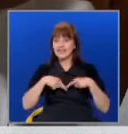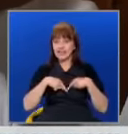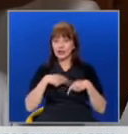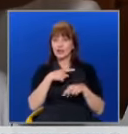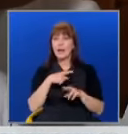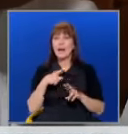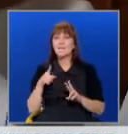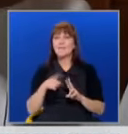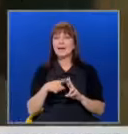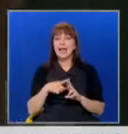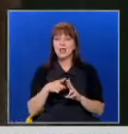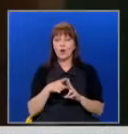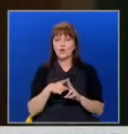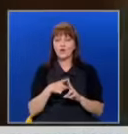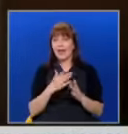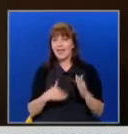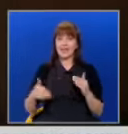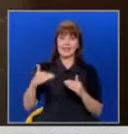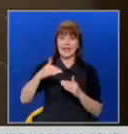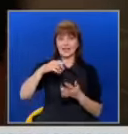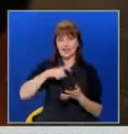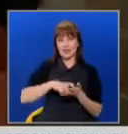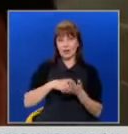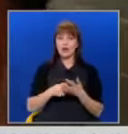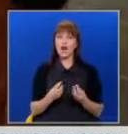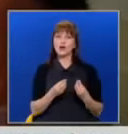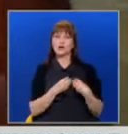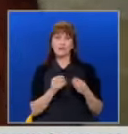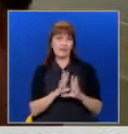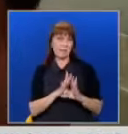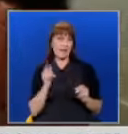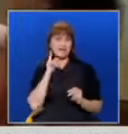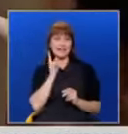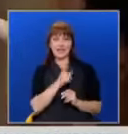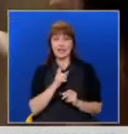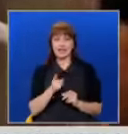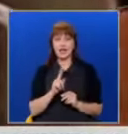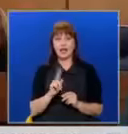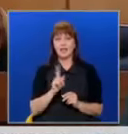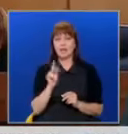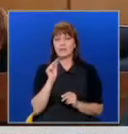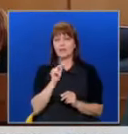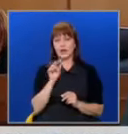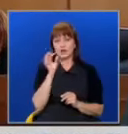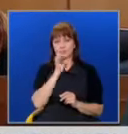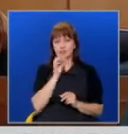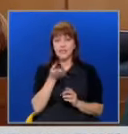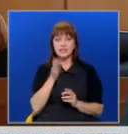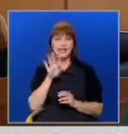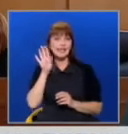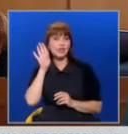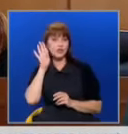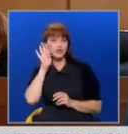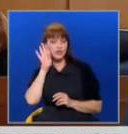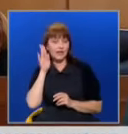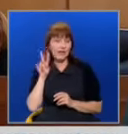Панайотов категорично се поставя над закона, чувства се безнаказан. Няма да кажем нищо. След изслушване на